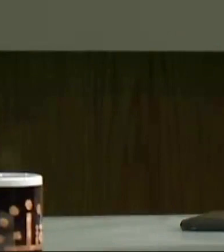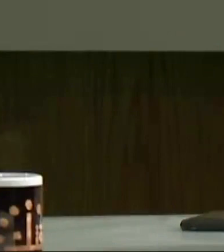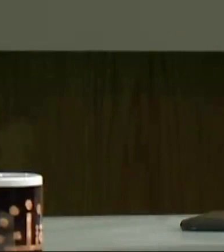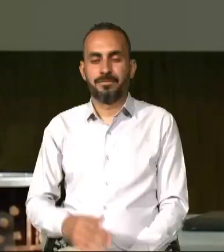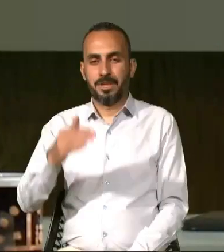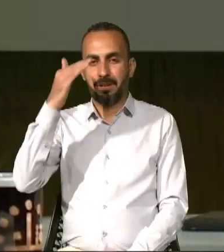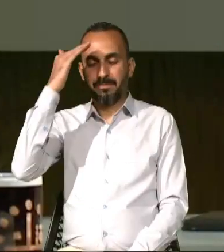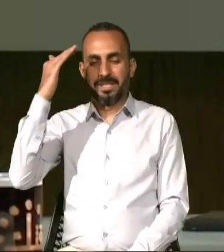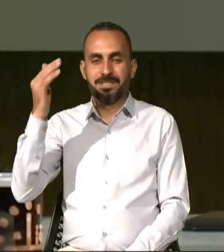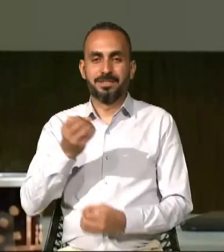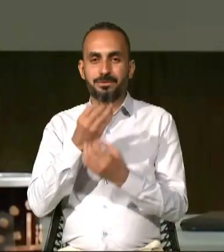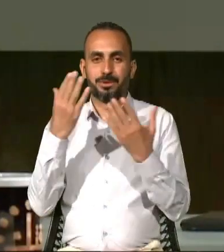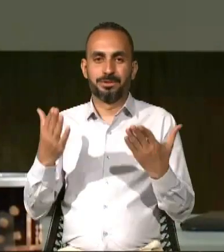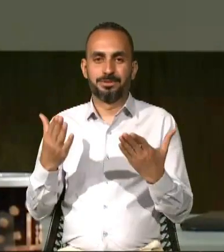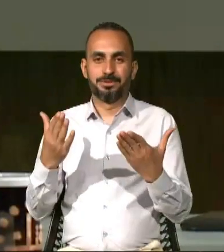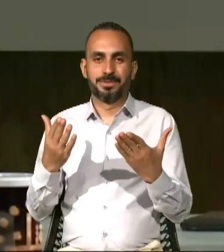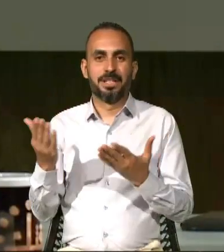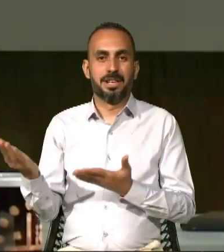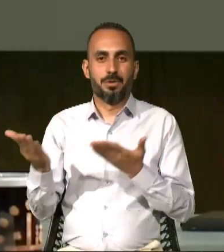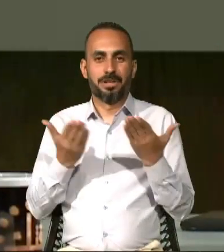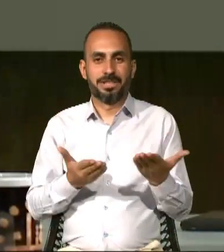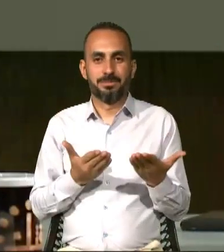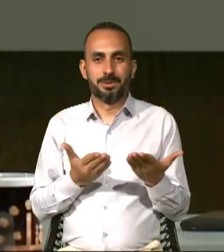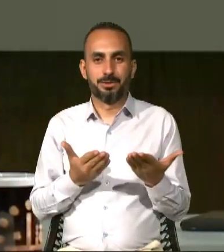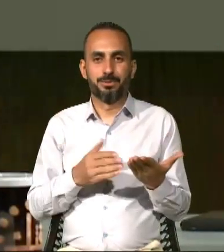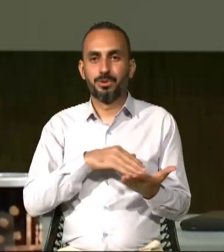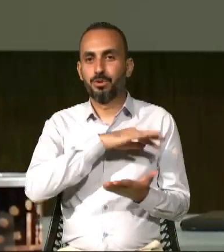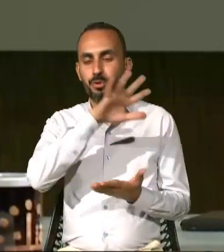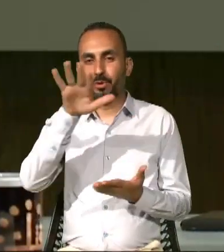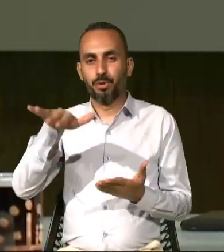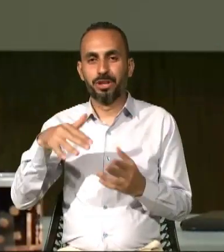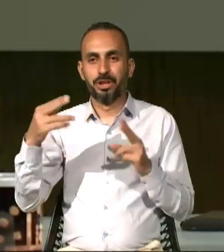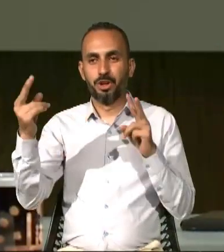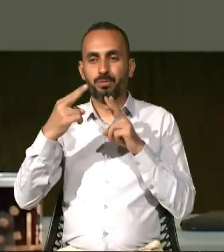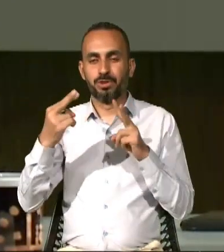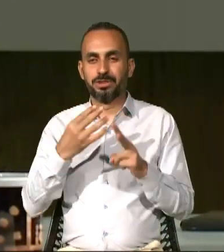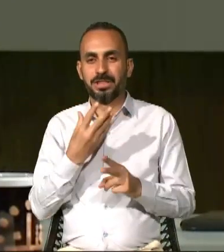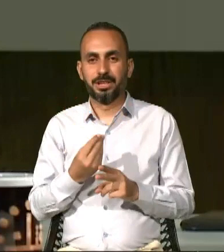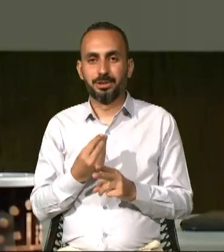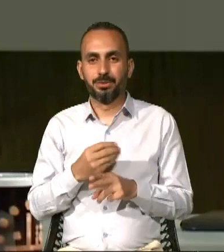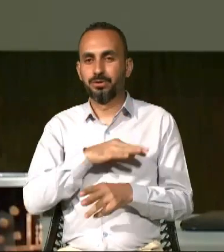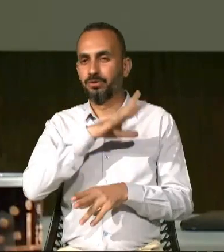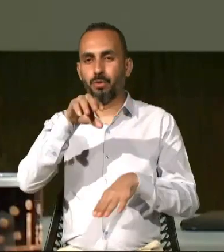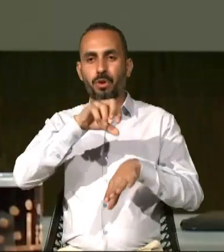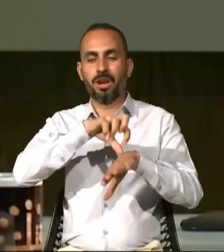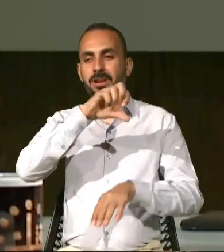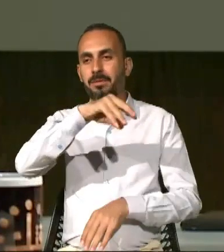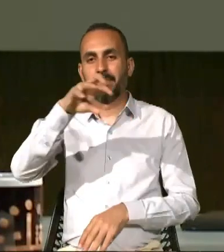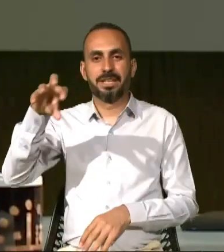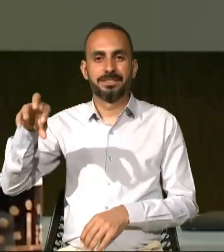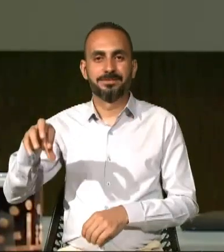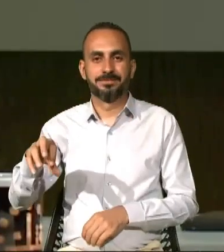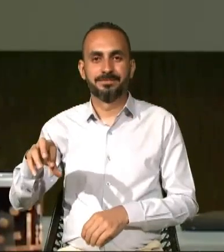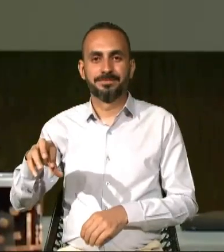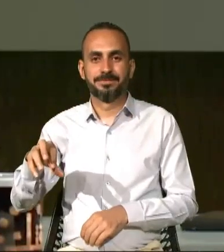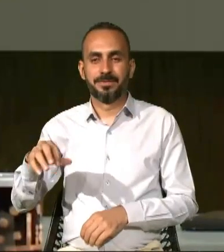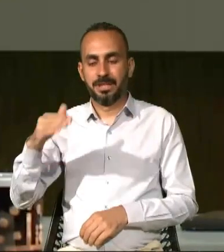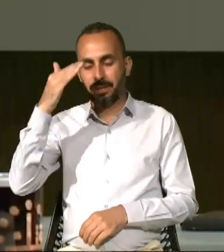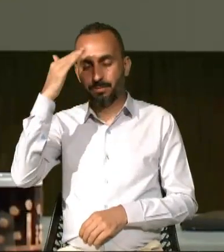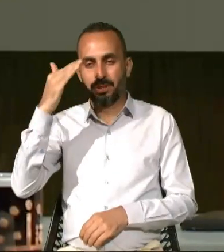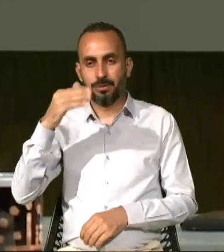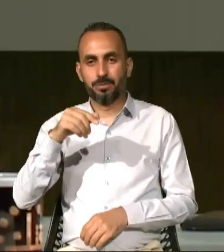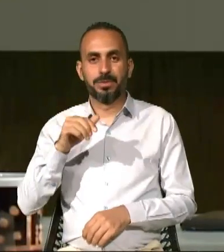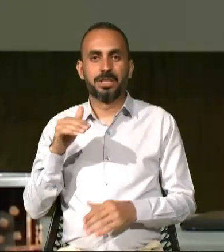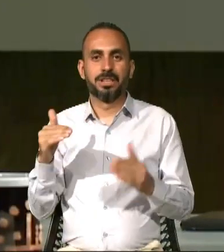يا مساء الخير، اهلا وسهلا بيكم اعزائي المشاهدين الكرام في كل مكان. بنحييكم النهارده في حلقه